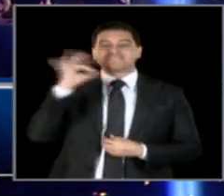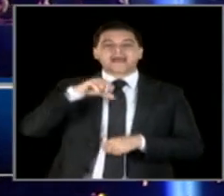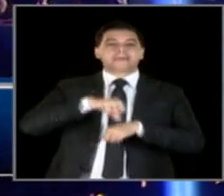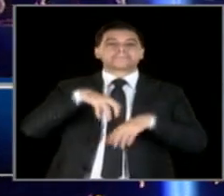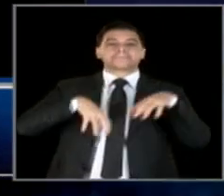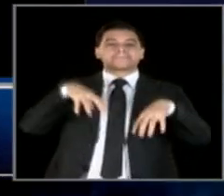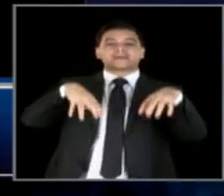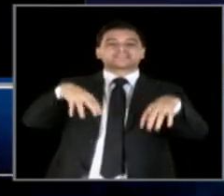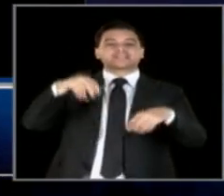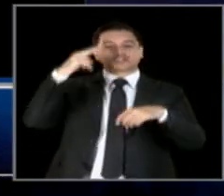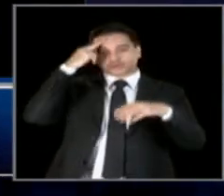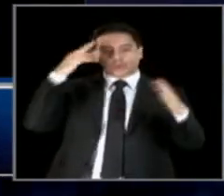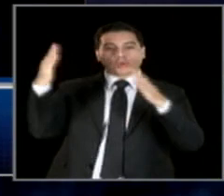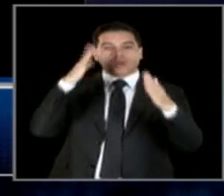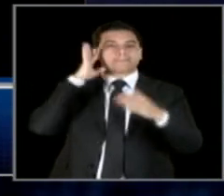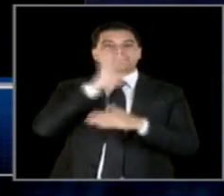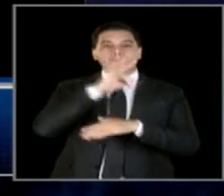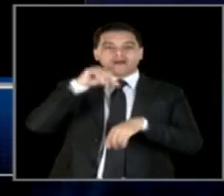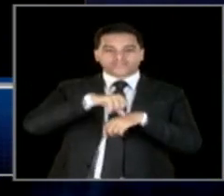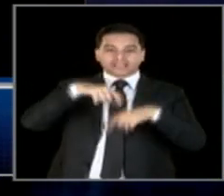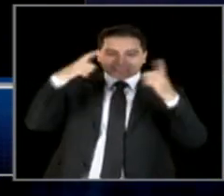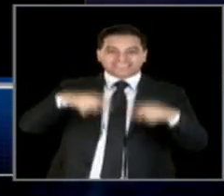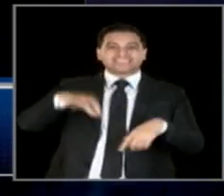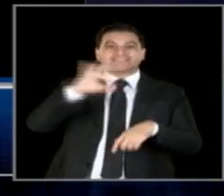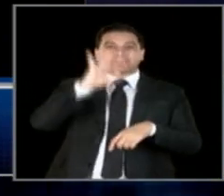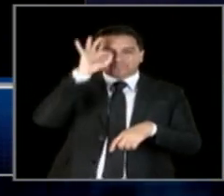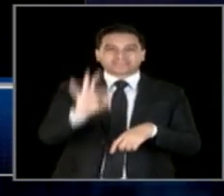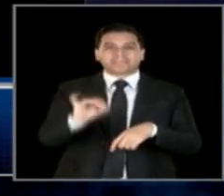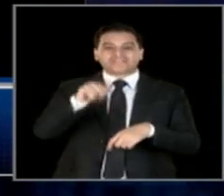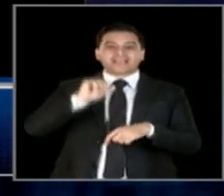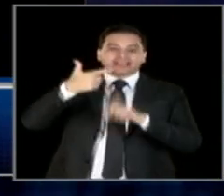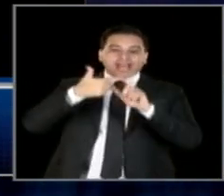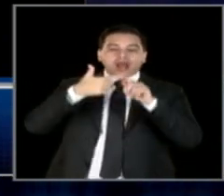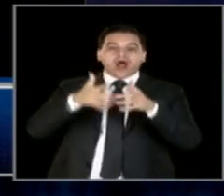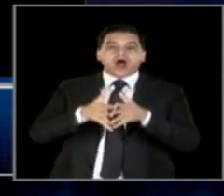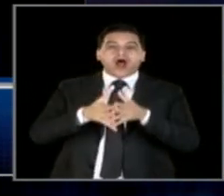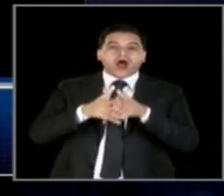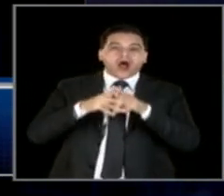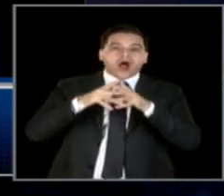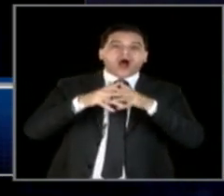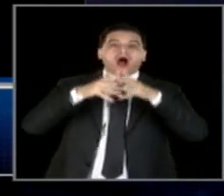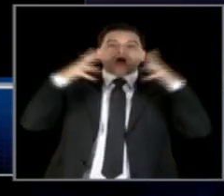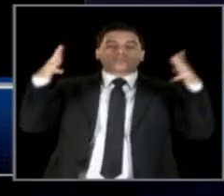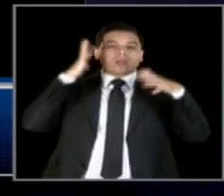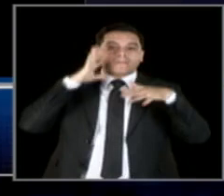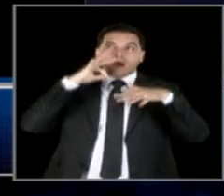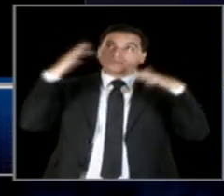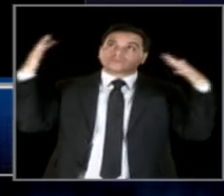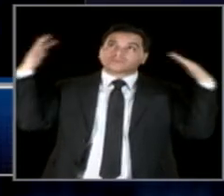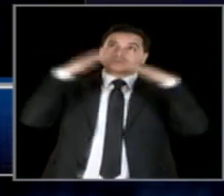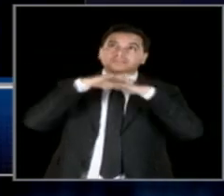في أي مدينة سعودية تقع ثاني أطول ناطحة سحاب في الشرق